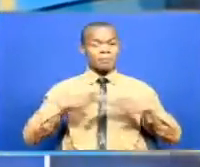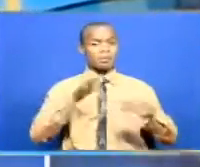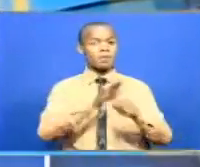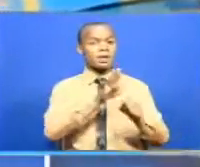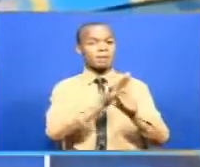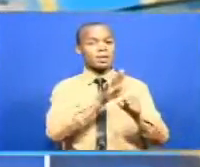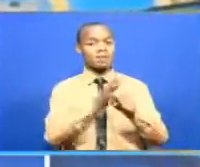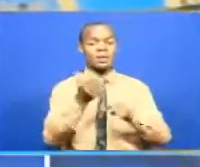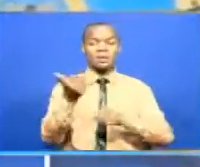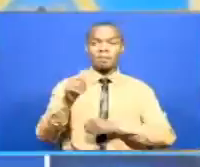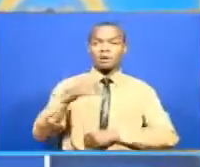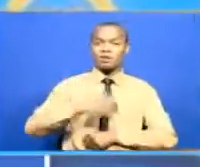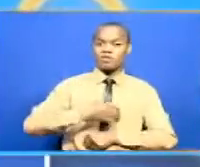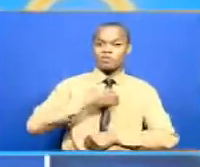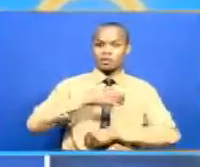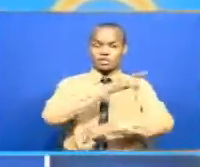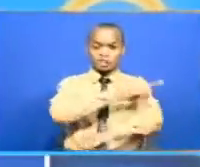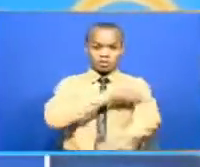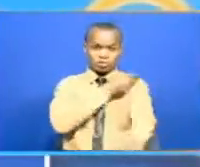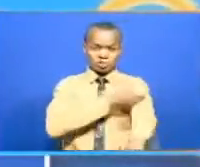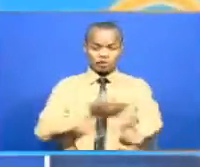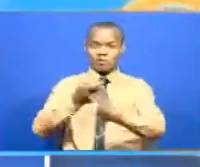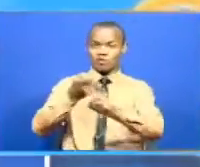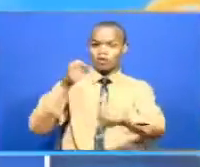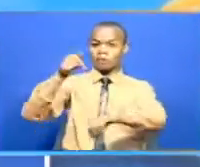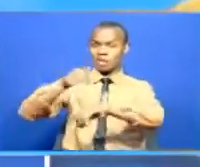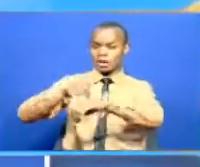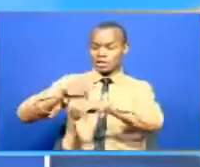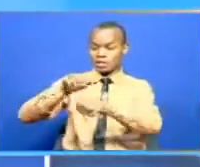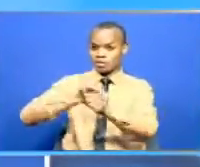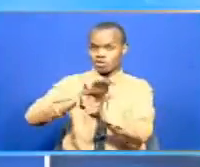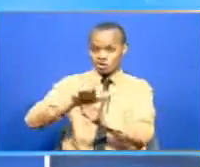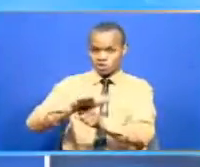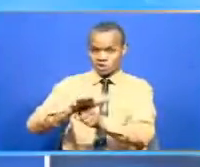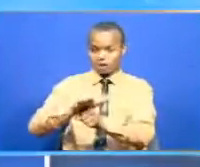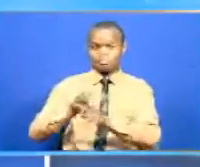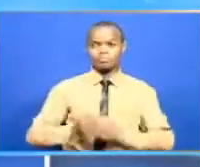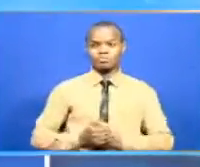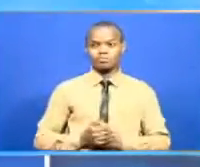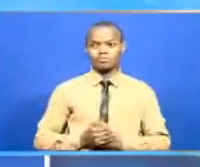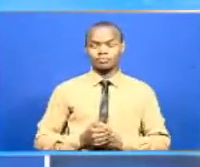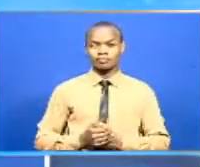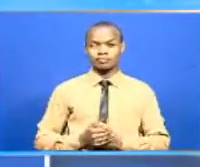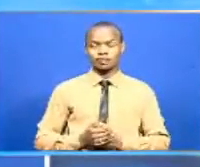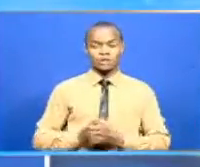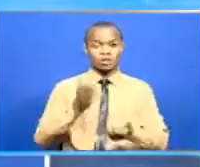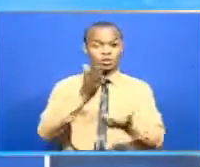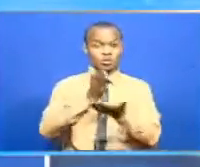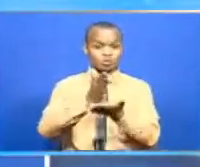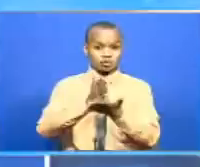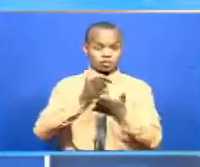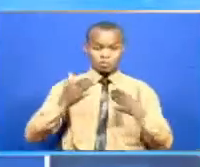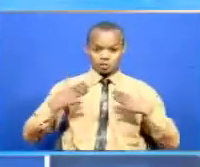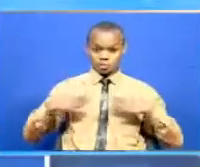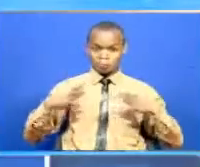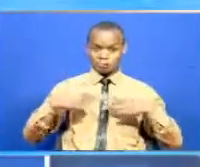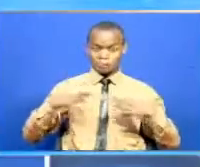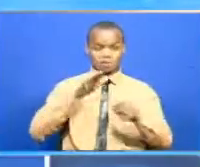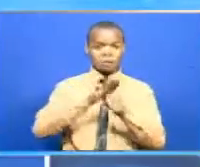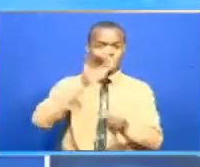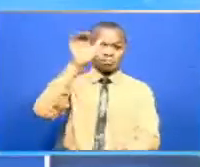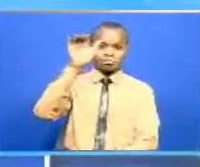matibabu wa mara kwa mara tangu kuzuka kwa janga la corona. We've seen a drop in outpatient visits by